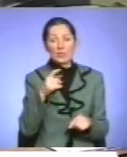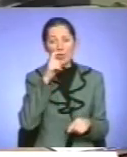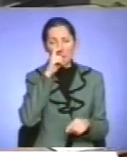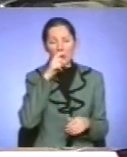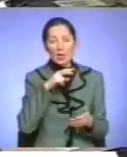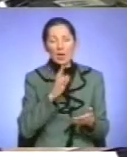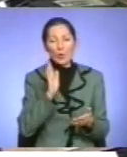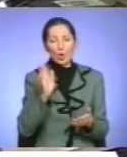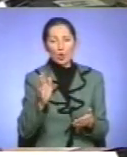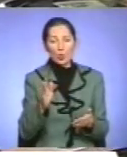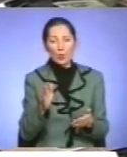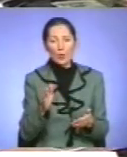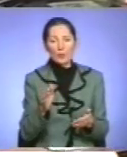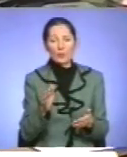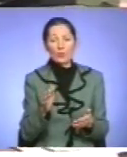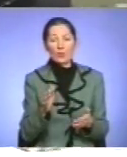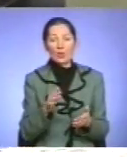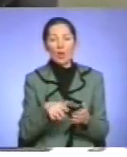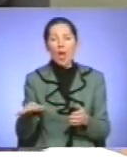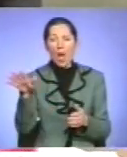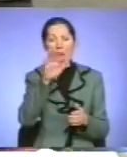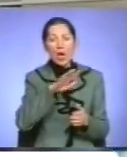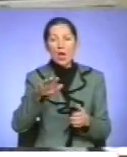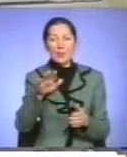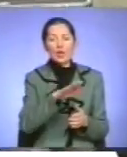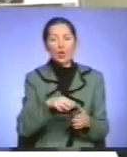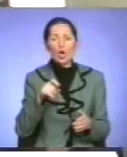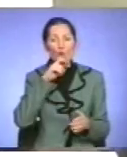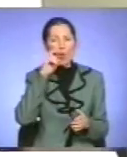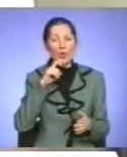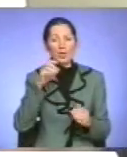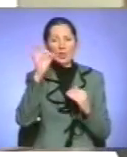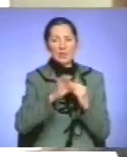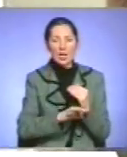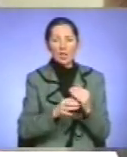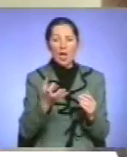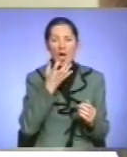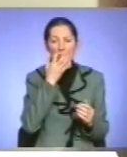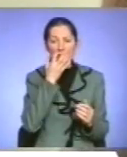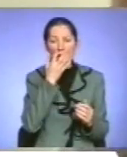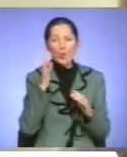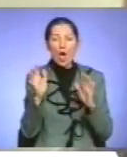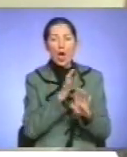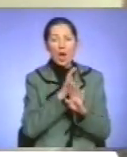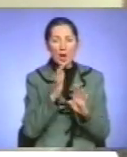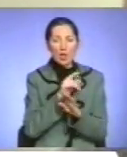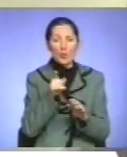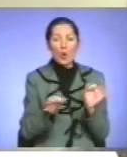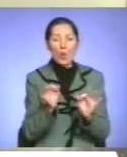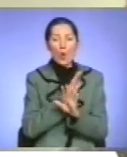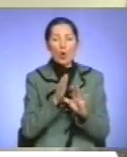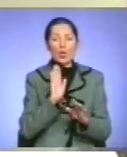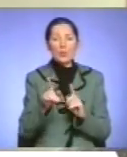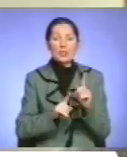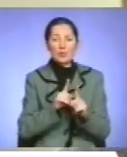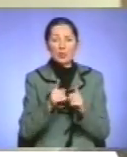ми прогнозуємо прохід через територію України, Західної України, теплоатмосферного фронту. Тому погодні умови дещо